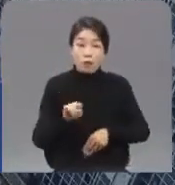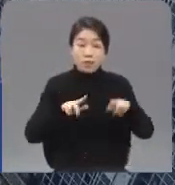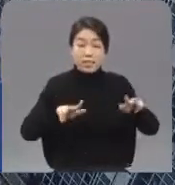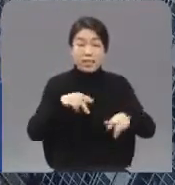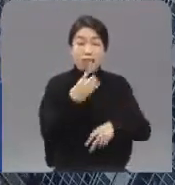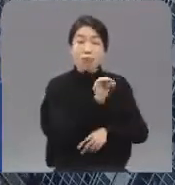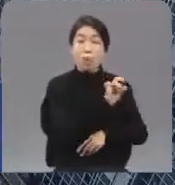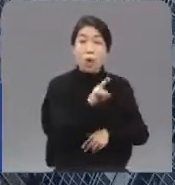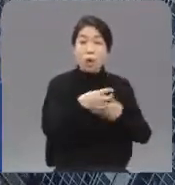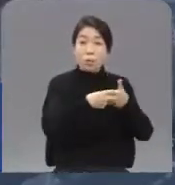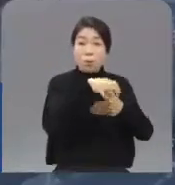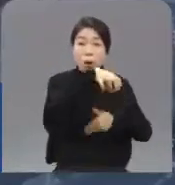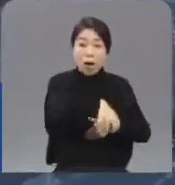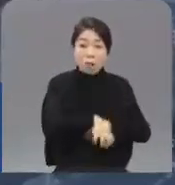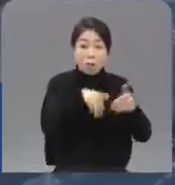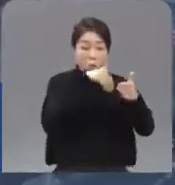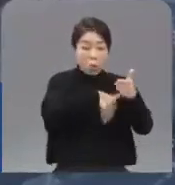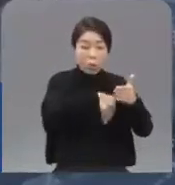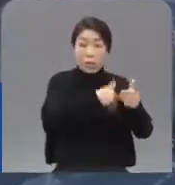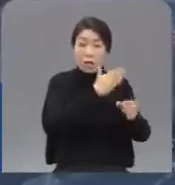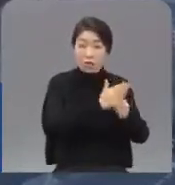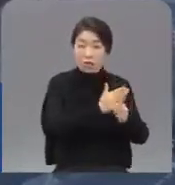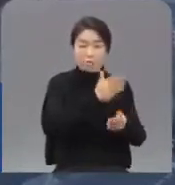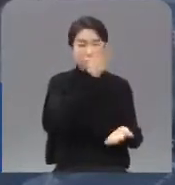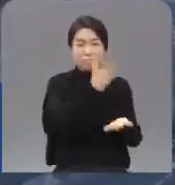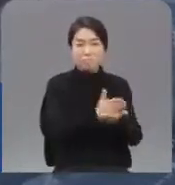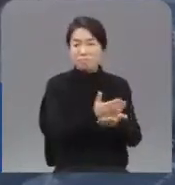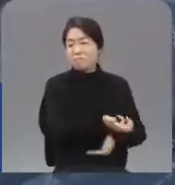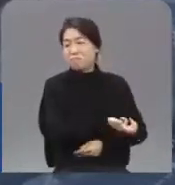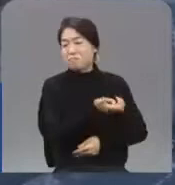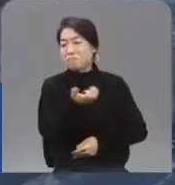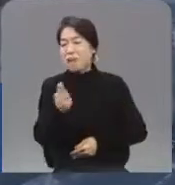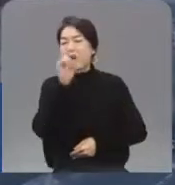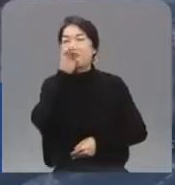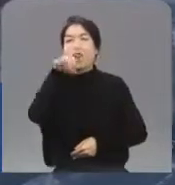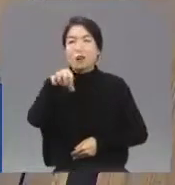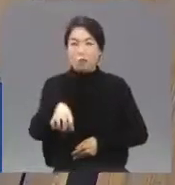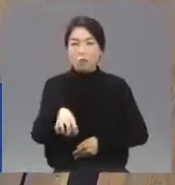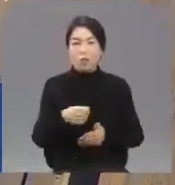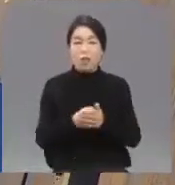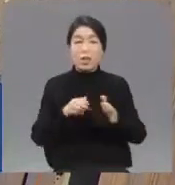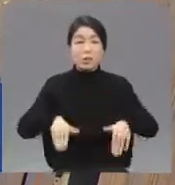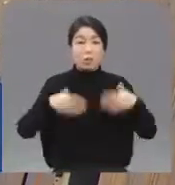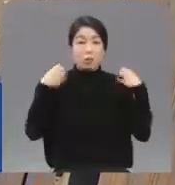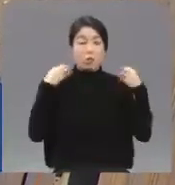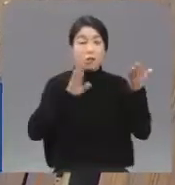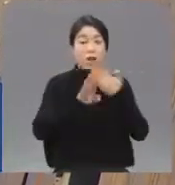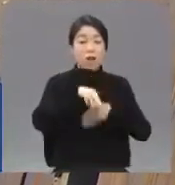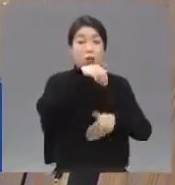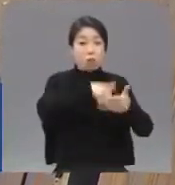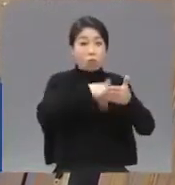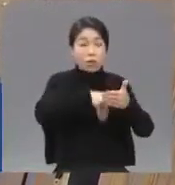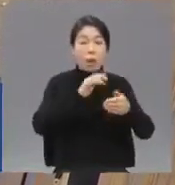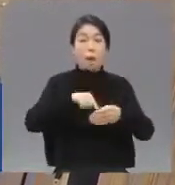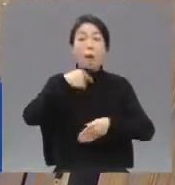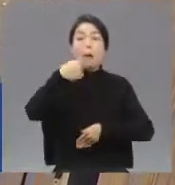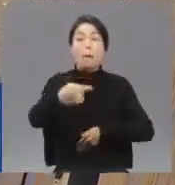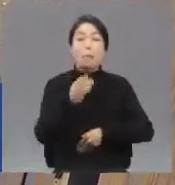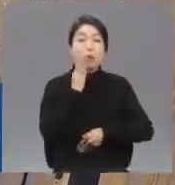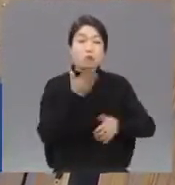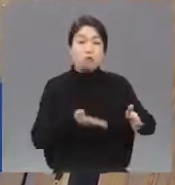현재 동아병원 앞 공사구간을 보는 28일부터 중앙으로 이동하고 남구청 앞 봉사 구간도 맞은편